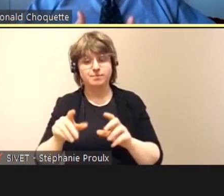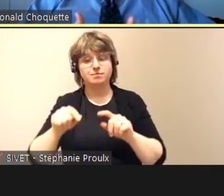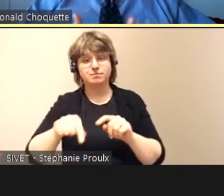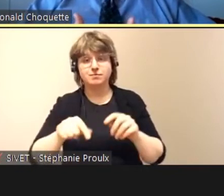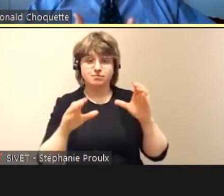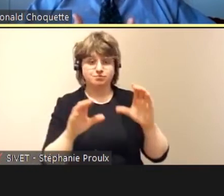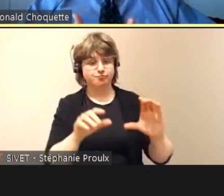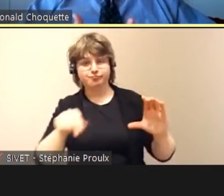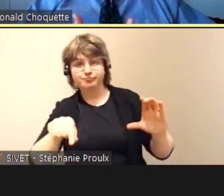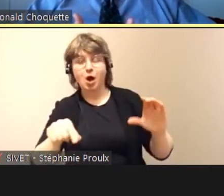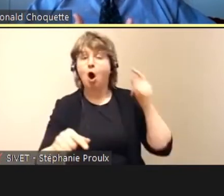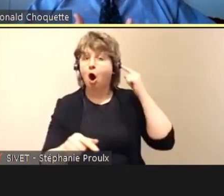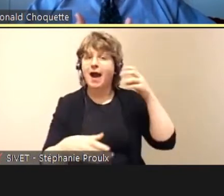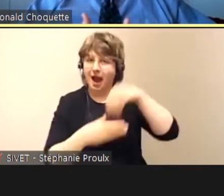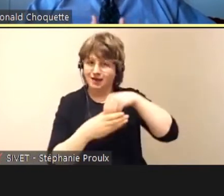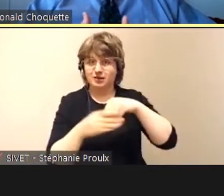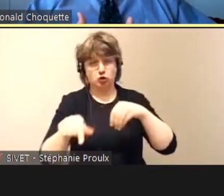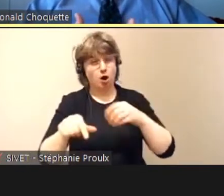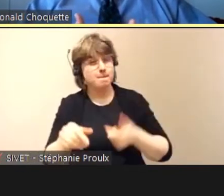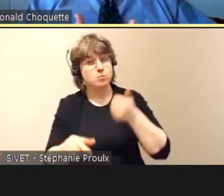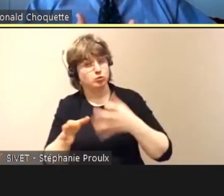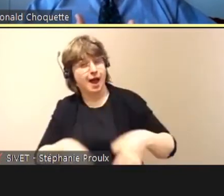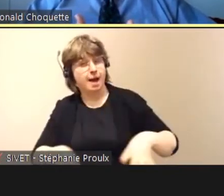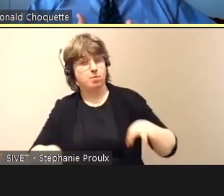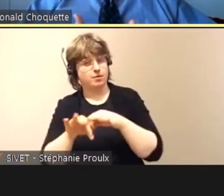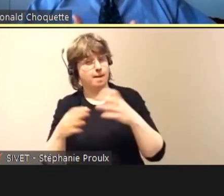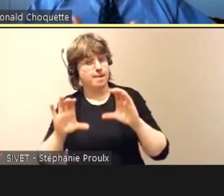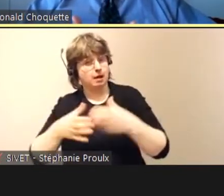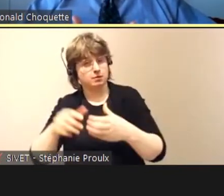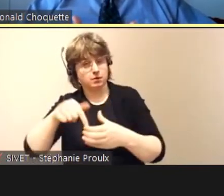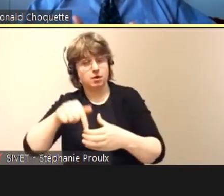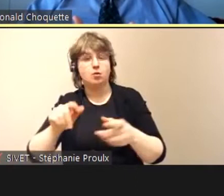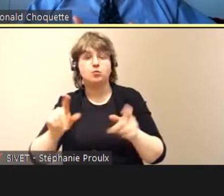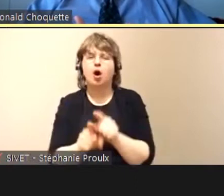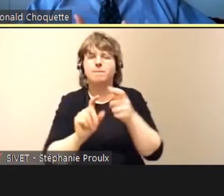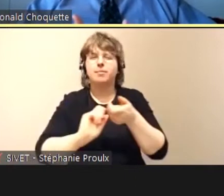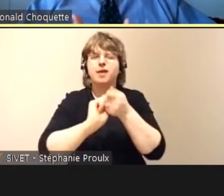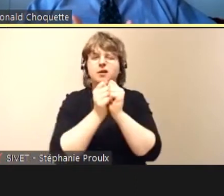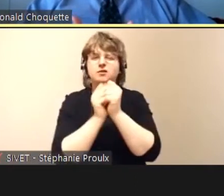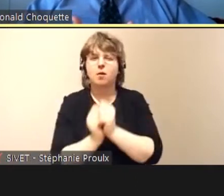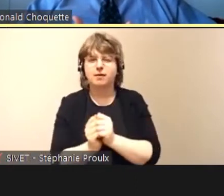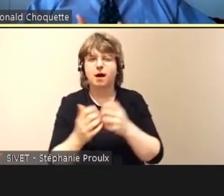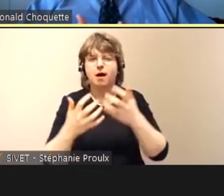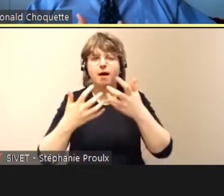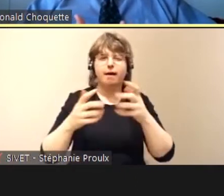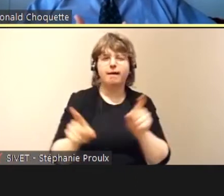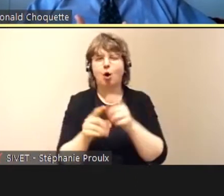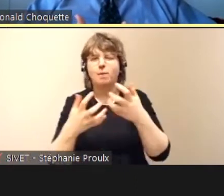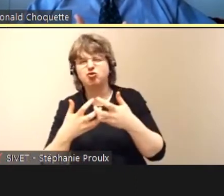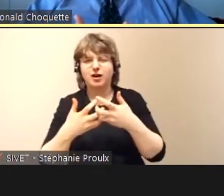la partie la plus importante de l'oreille. Moi, je le surnomme le transformateur. Ce qu'il fait, c'est